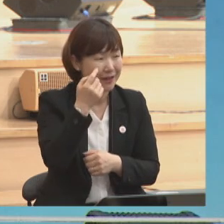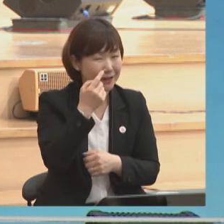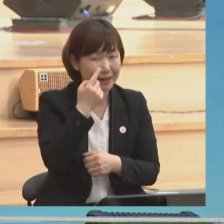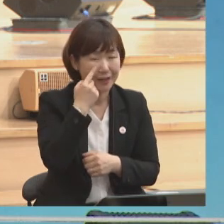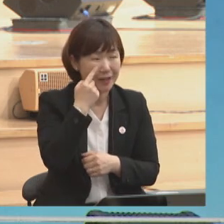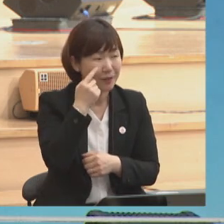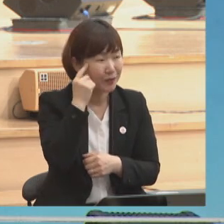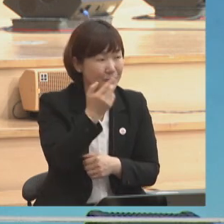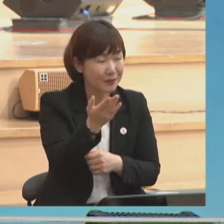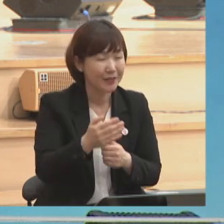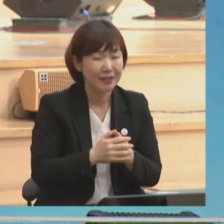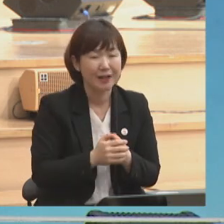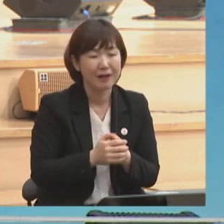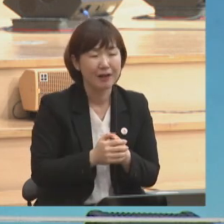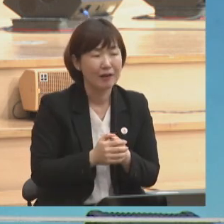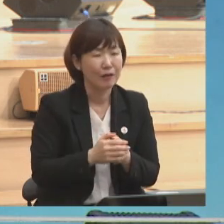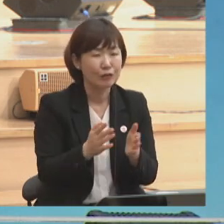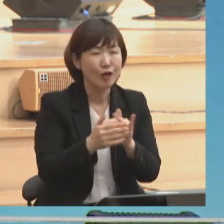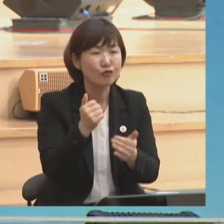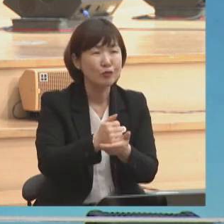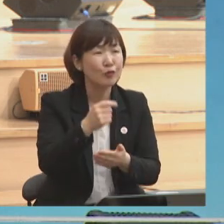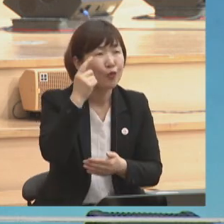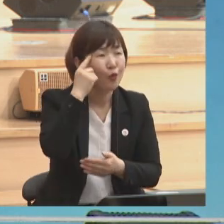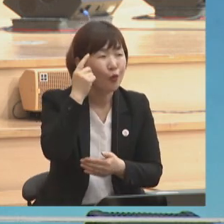그렇게 하셨을까요?